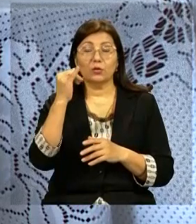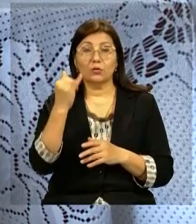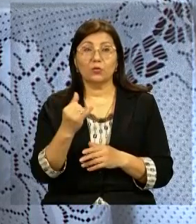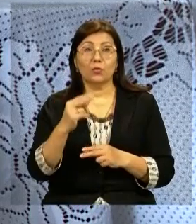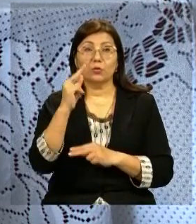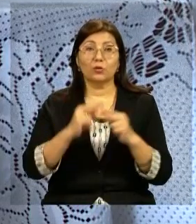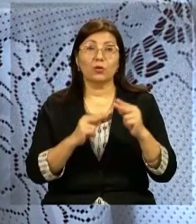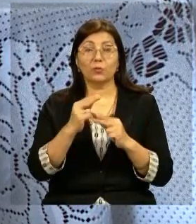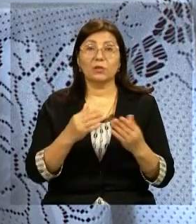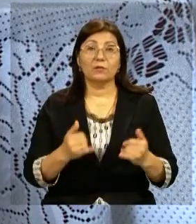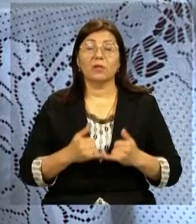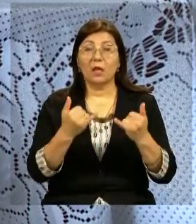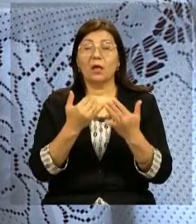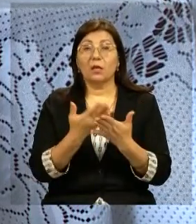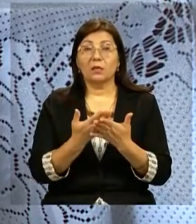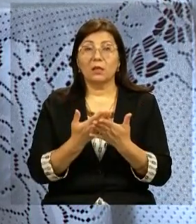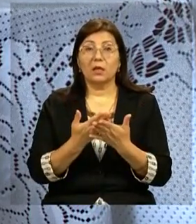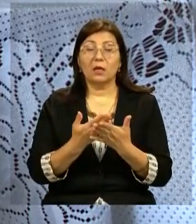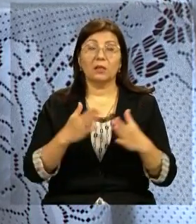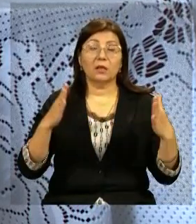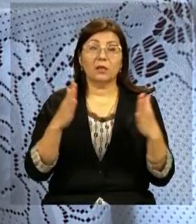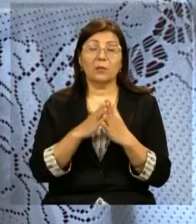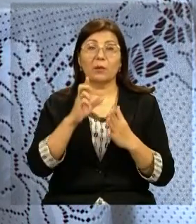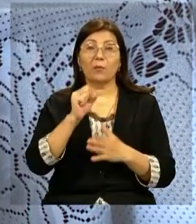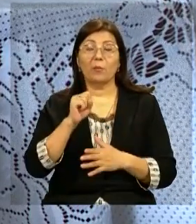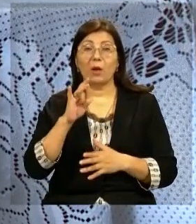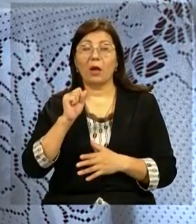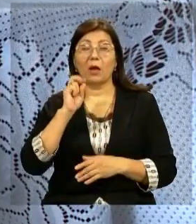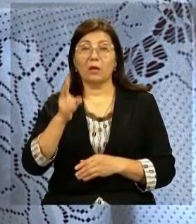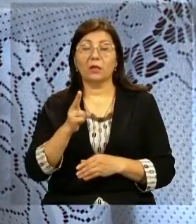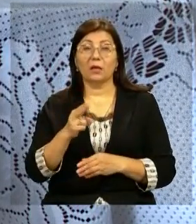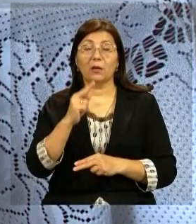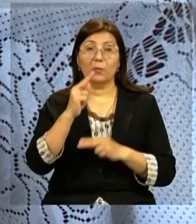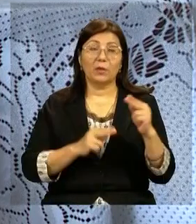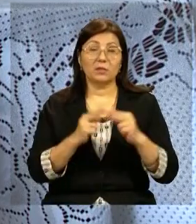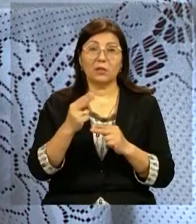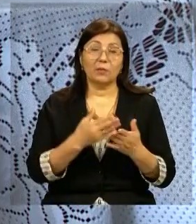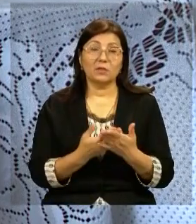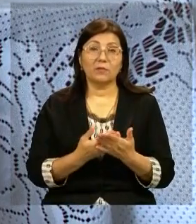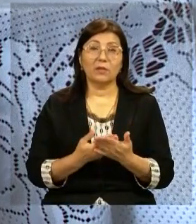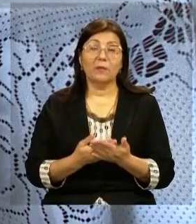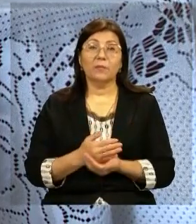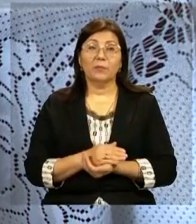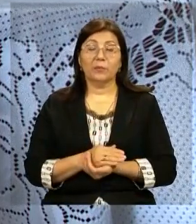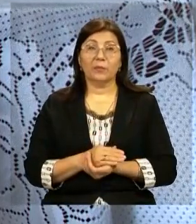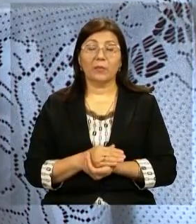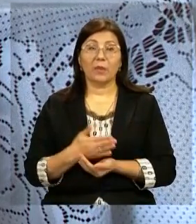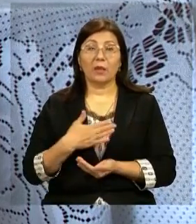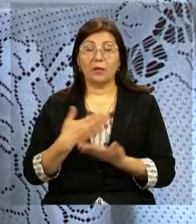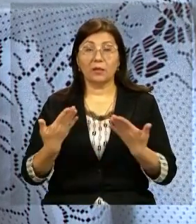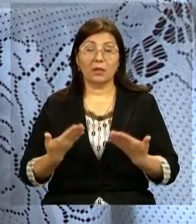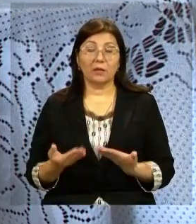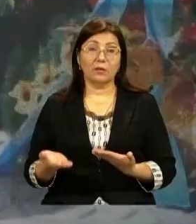строили для спецпереселенцев жилье-бараки. Построили эти бараки и